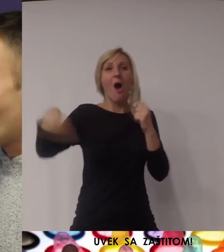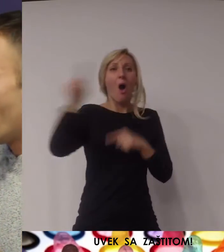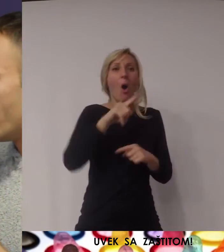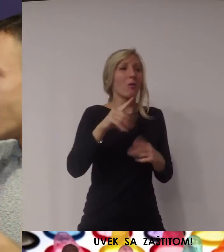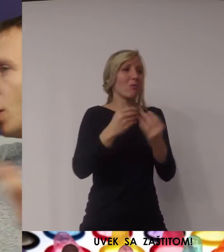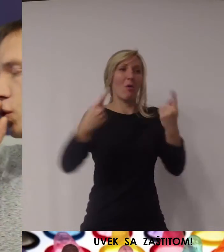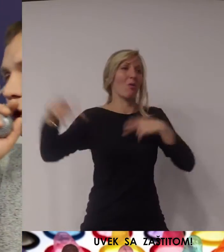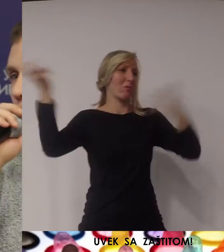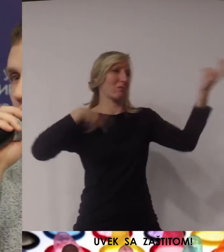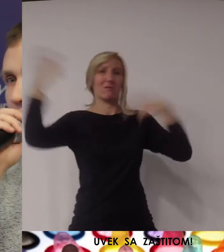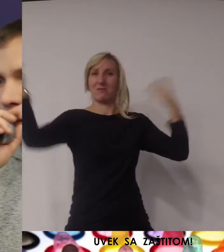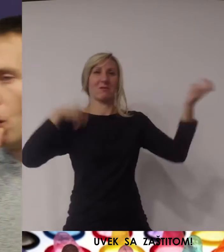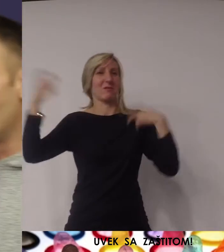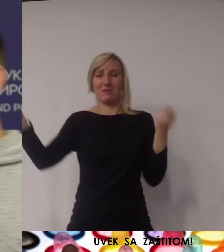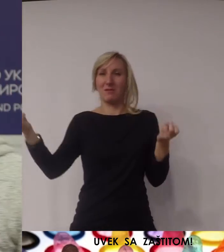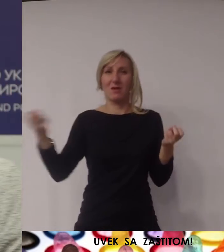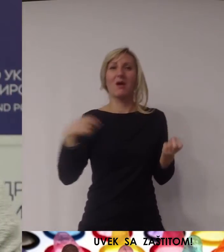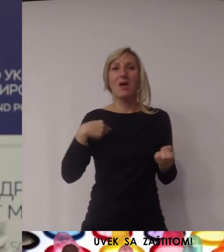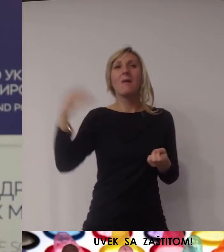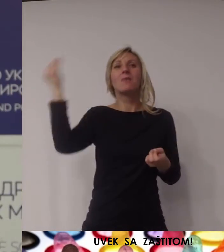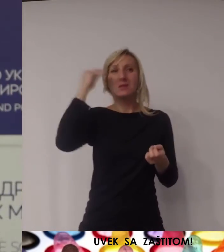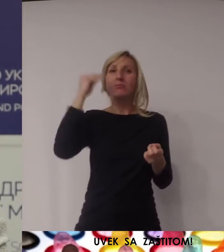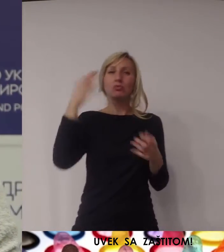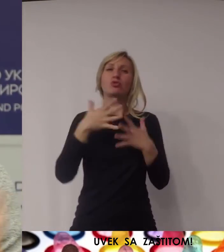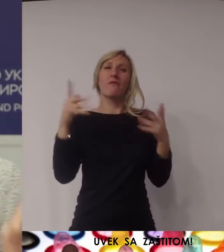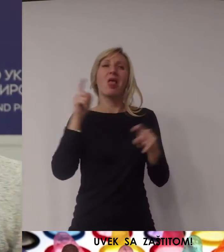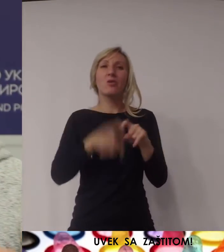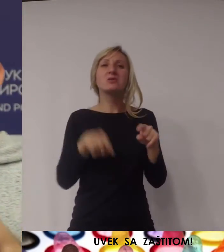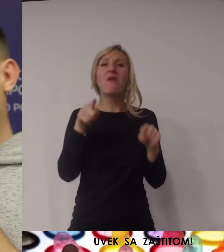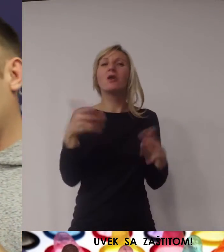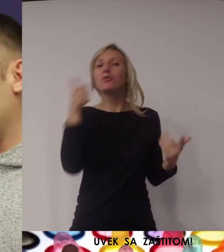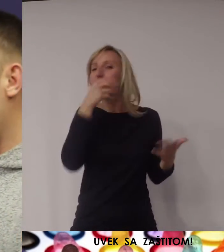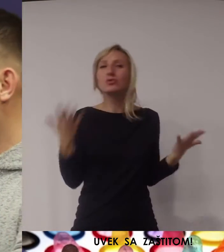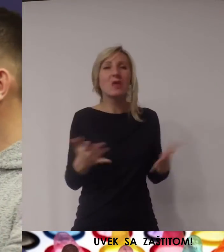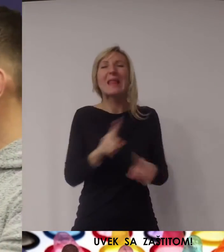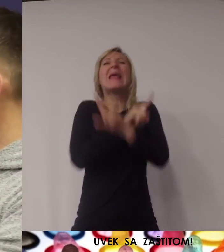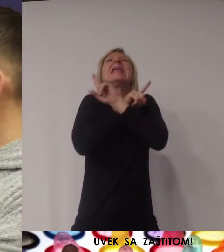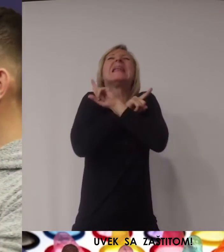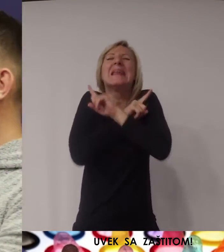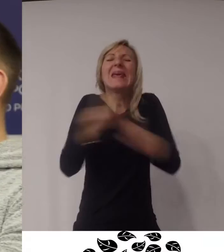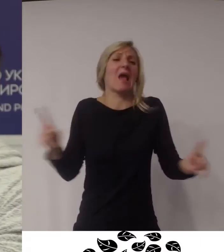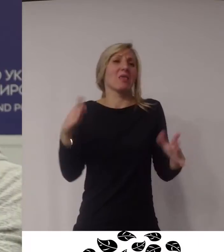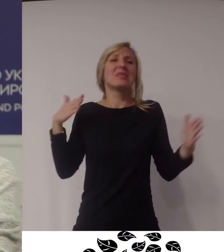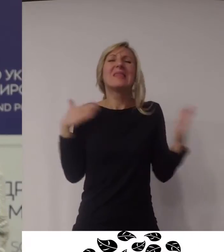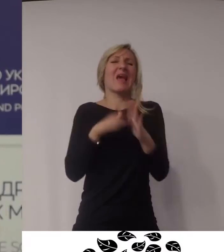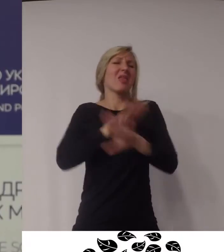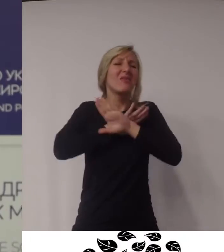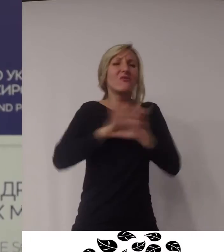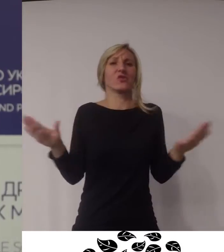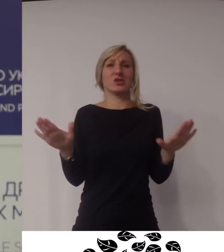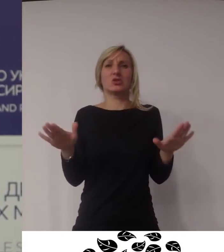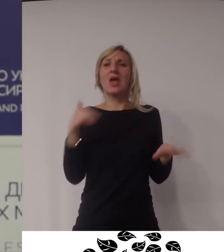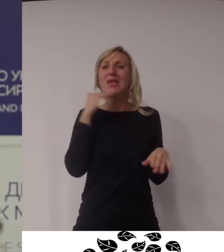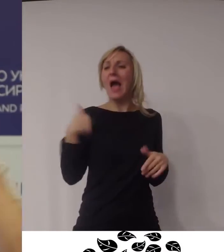otišli. Ja sam naučio jednu veliku stvar, a to je da nikad više, pa čak i ako imamo